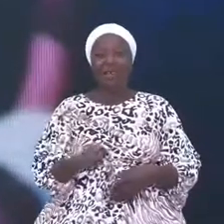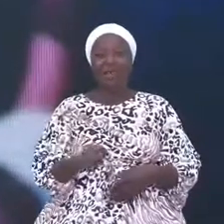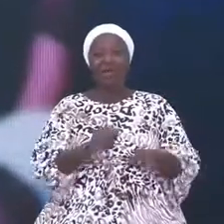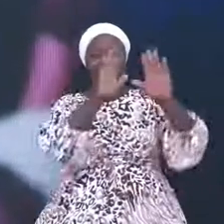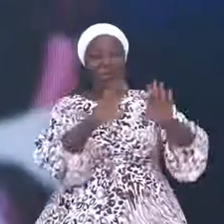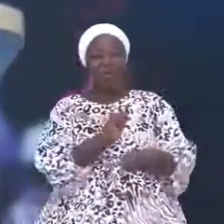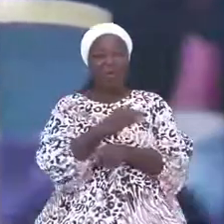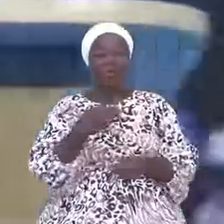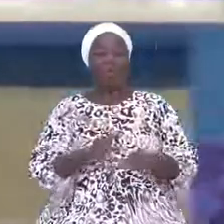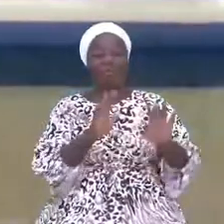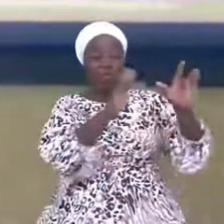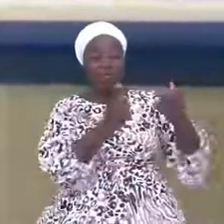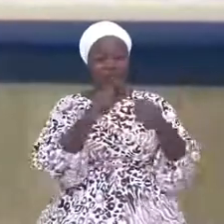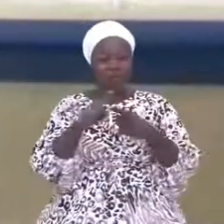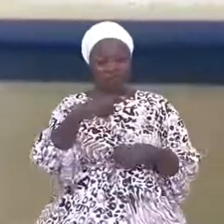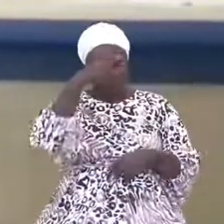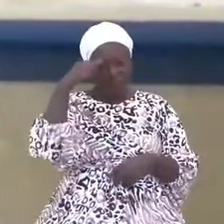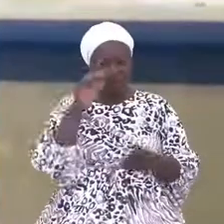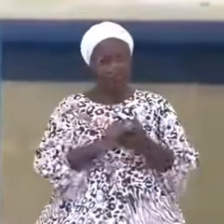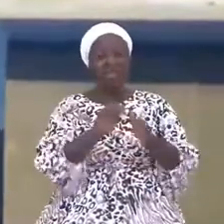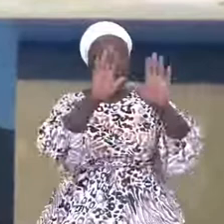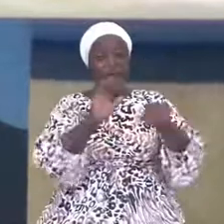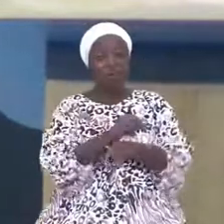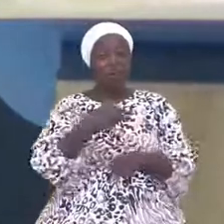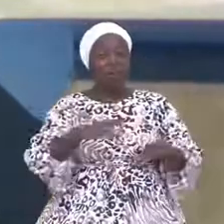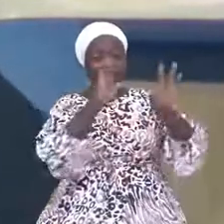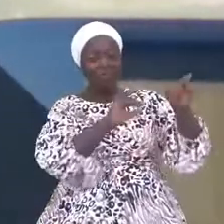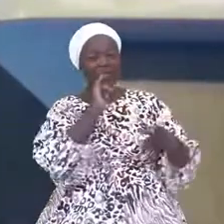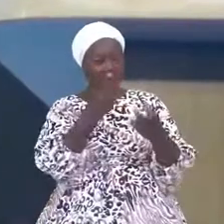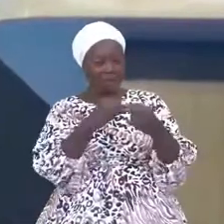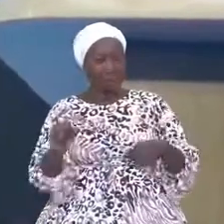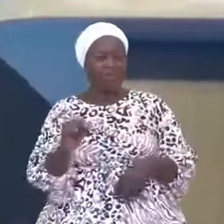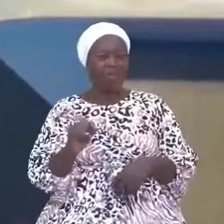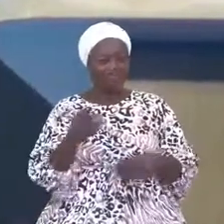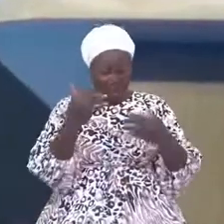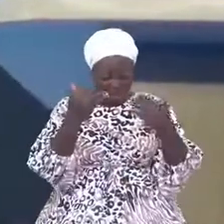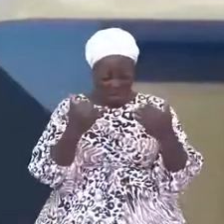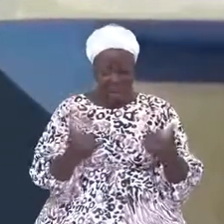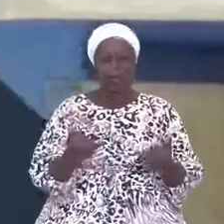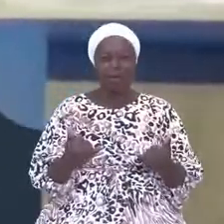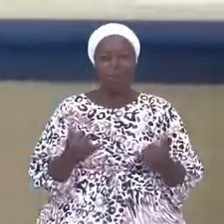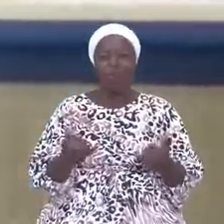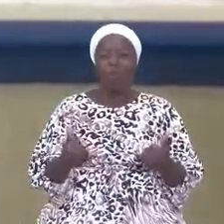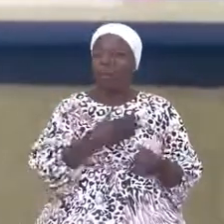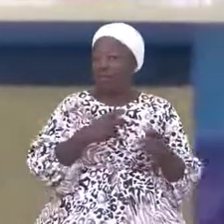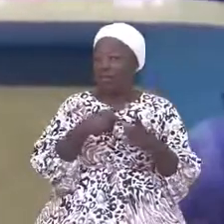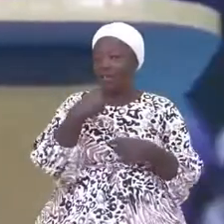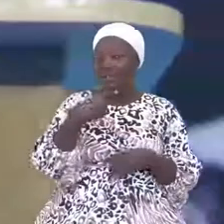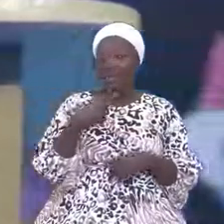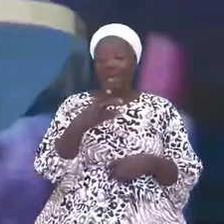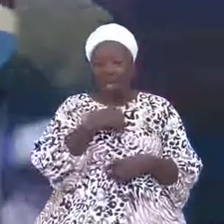la maison, tu ne vas pas fuir avant que le miracle de miséricorde ne te parvienne. Parce que ce miracle de miséricorde vient